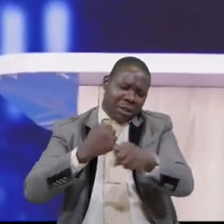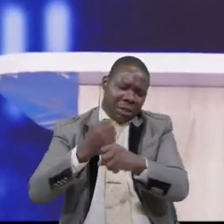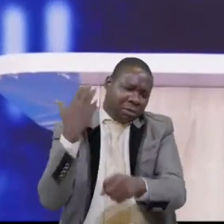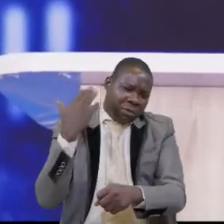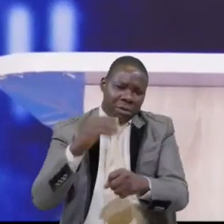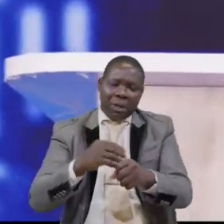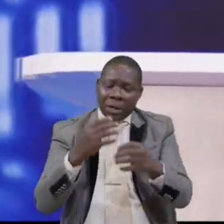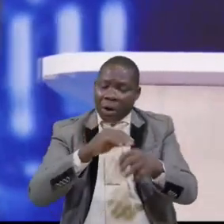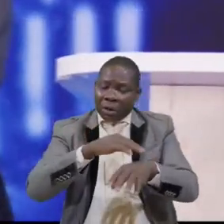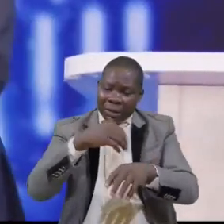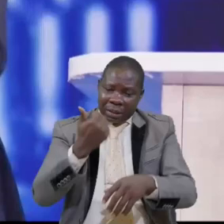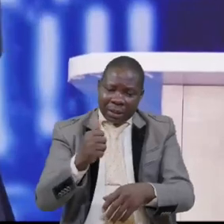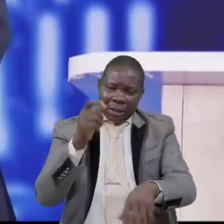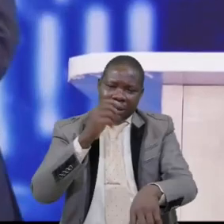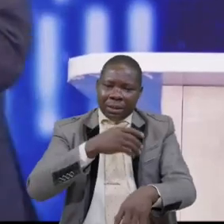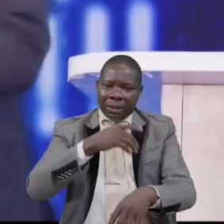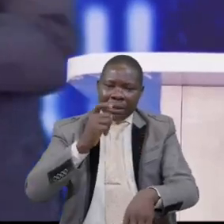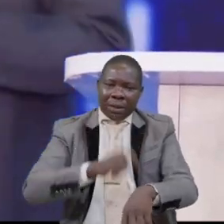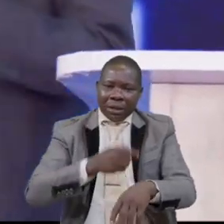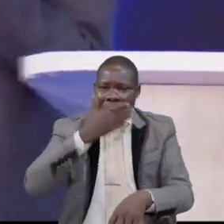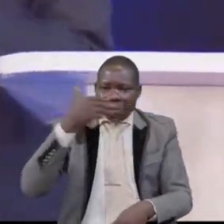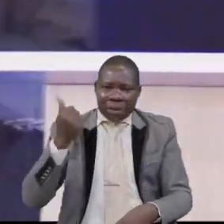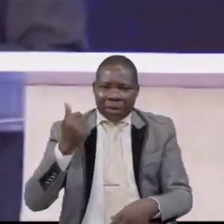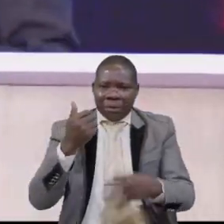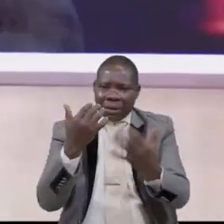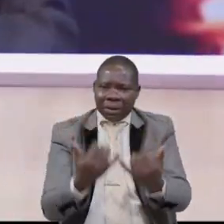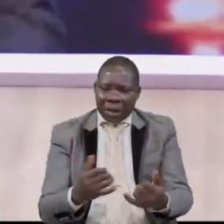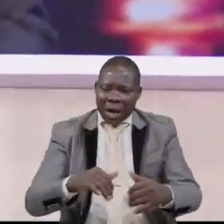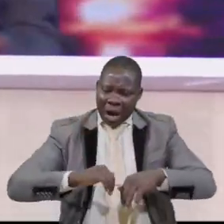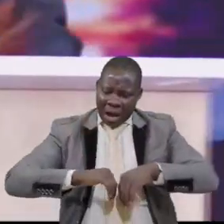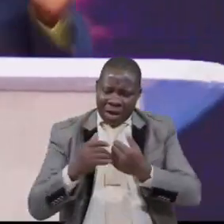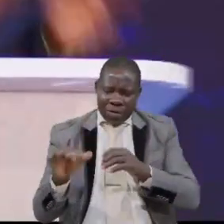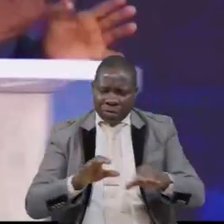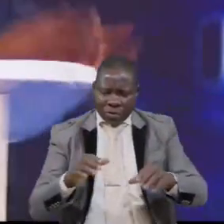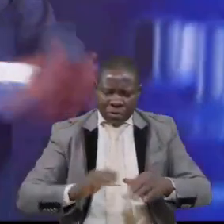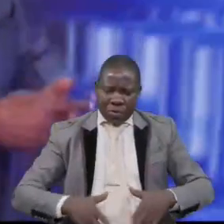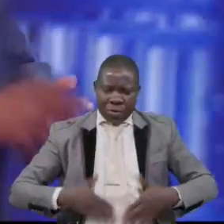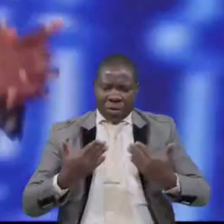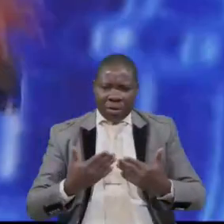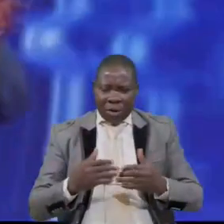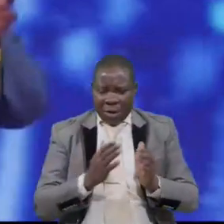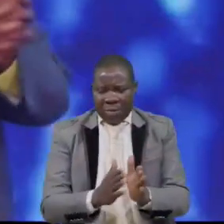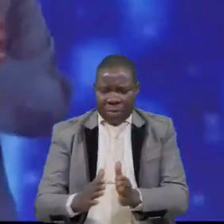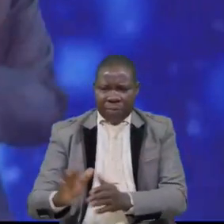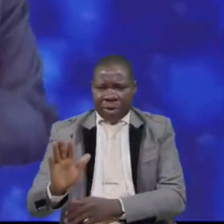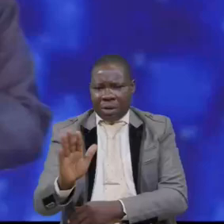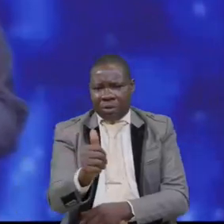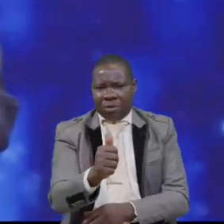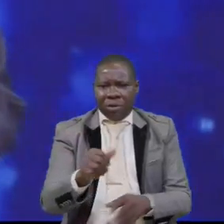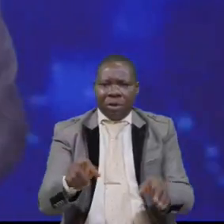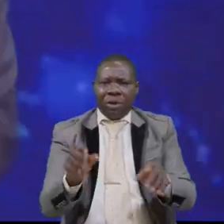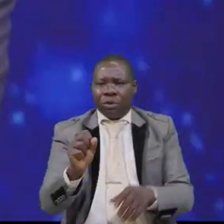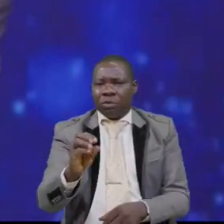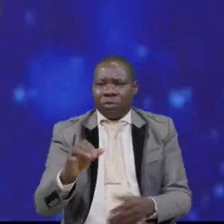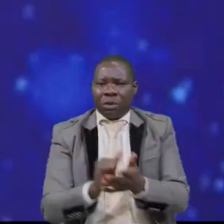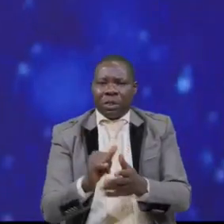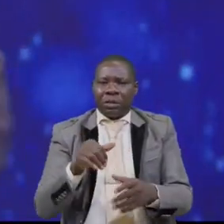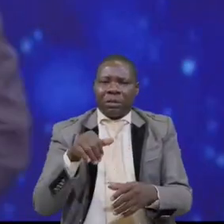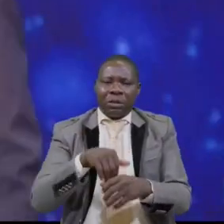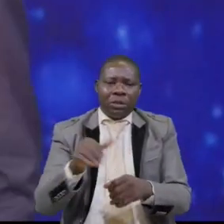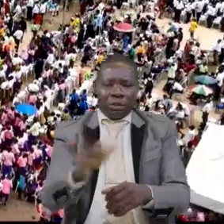veux maintenant que tu commences à penser. Qu'est-ce que tu fais? Comment vis-tu? Comment est-ce que tu te prépares pour que... Dans ton